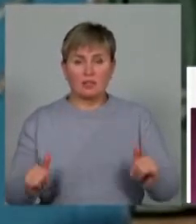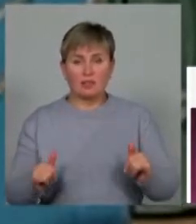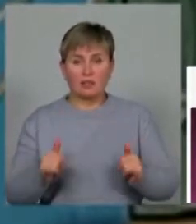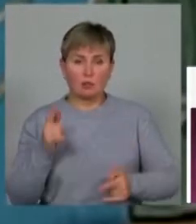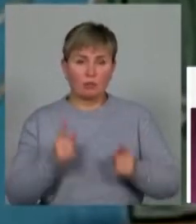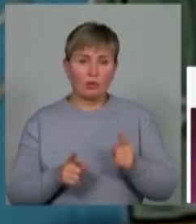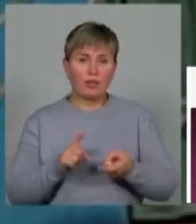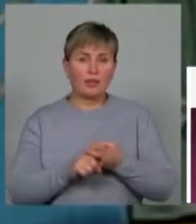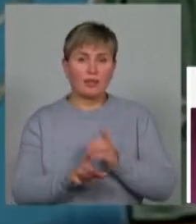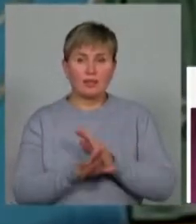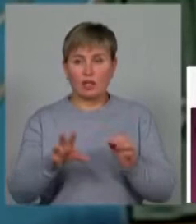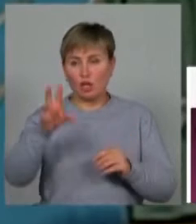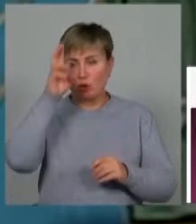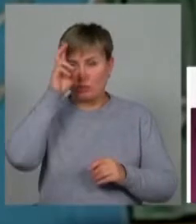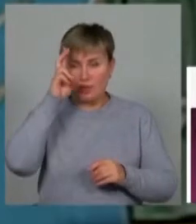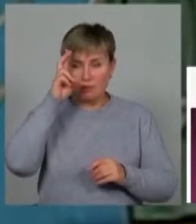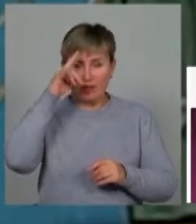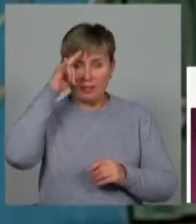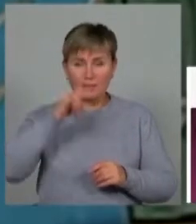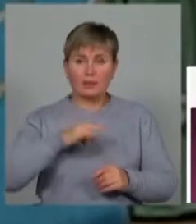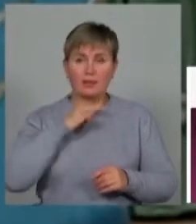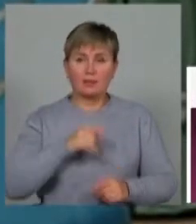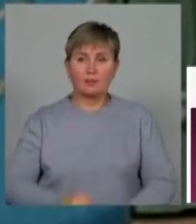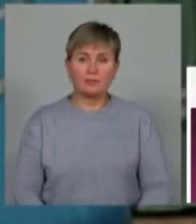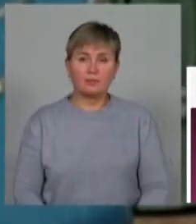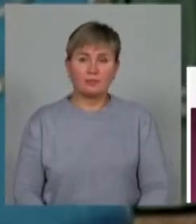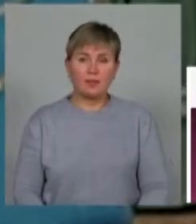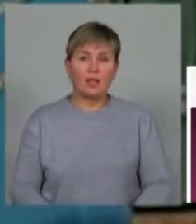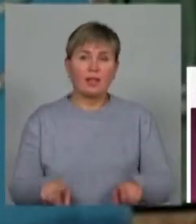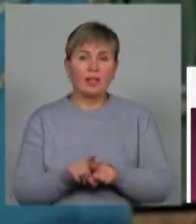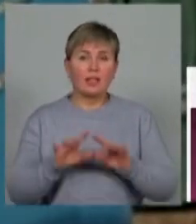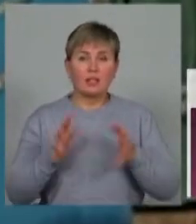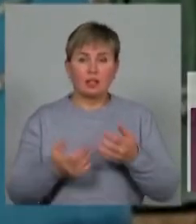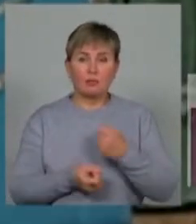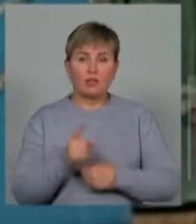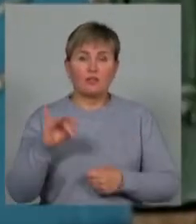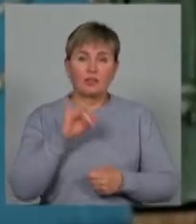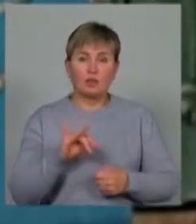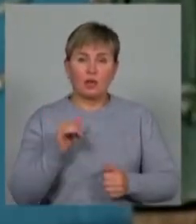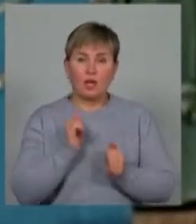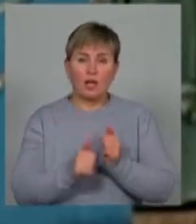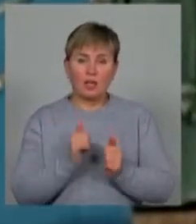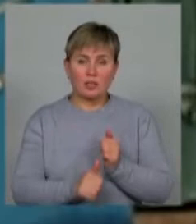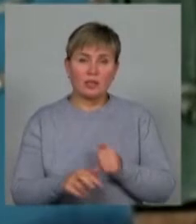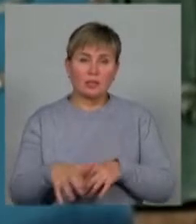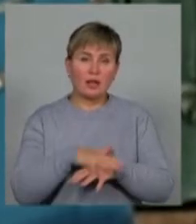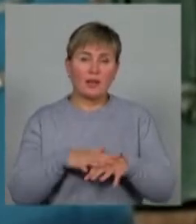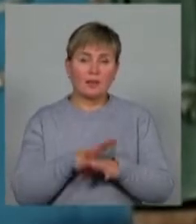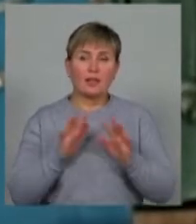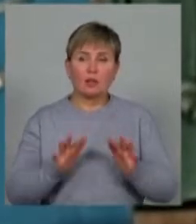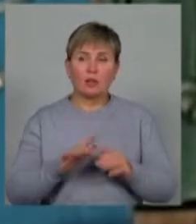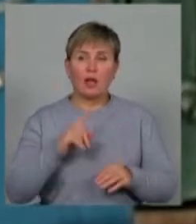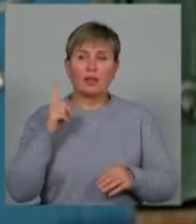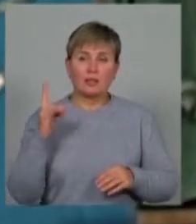подлинно независимого государства Казахстан. Такие события происходят в истории каждой страны только один